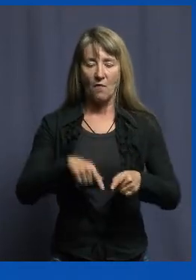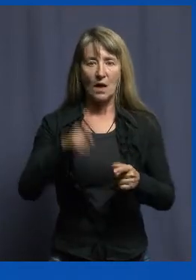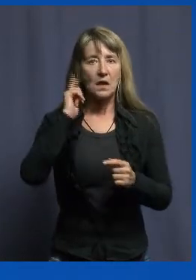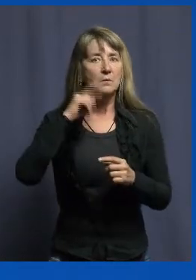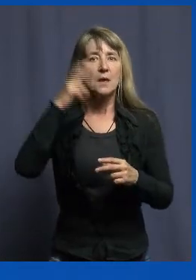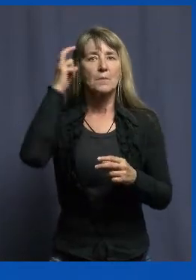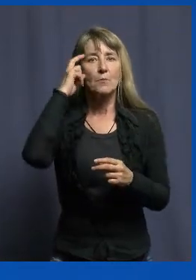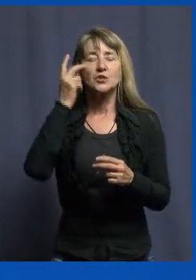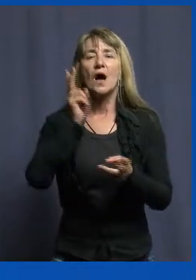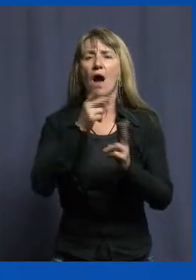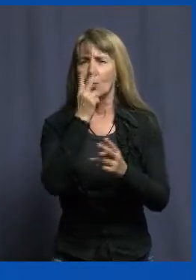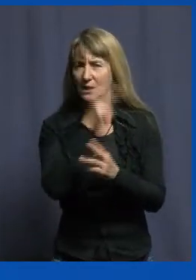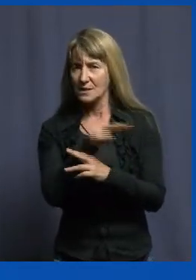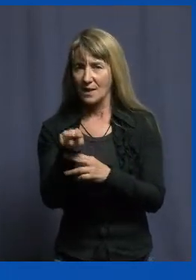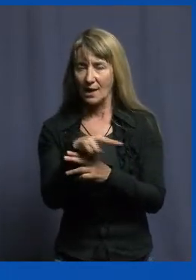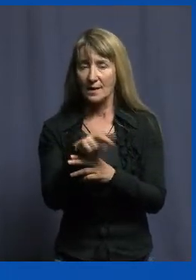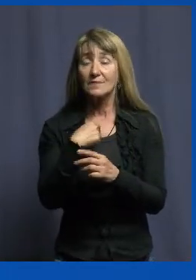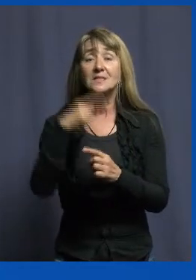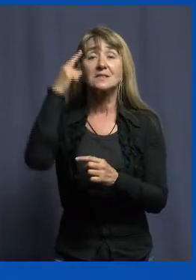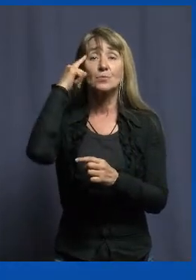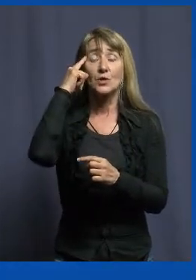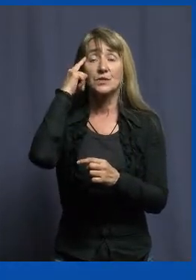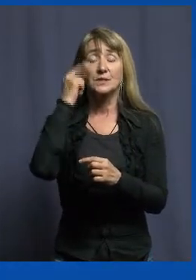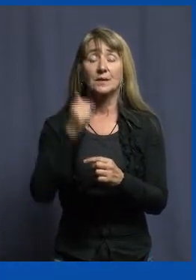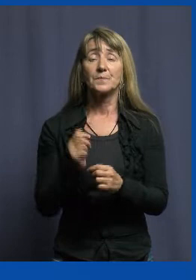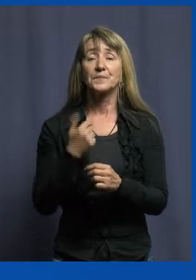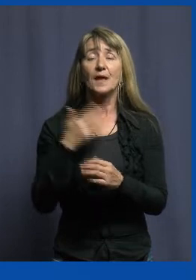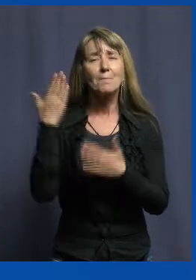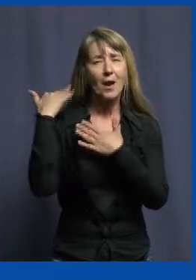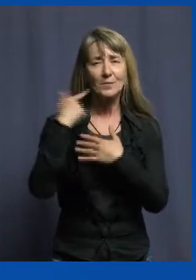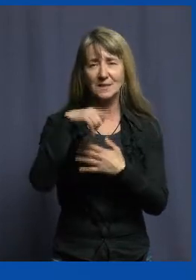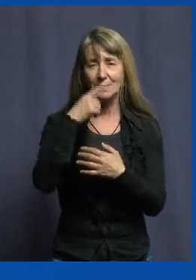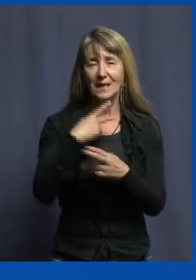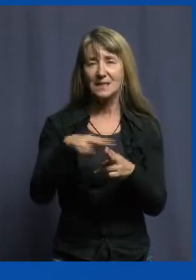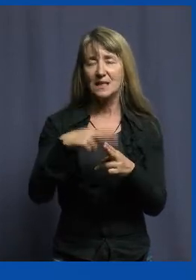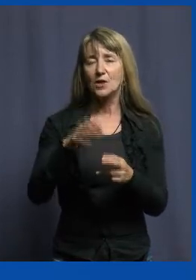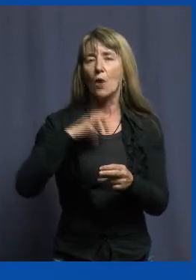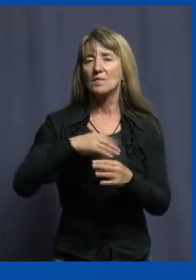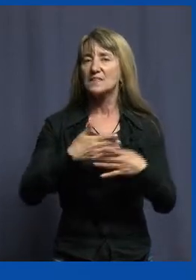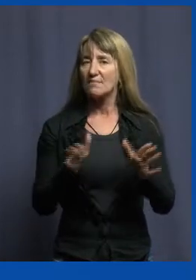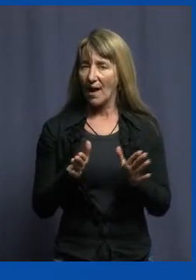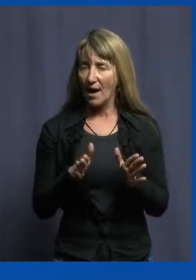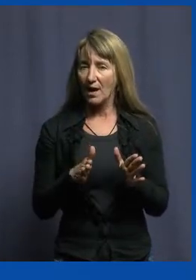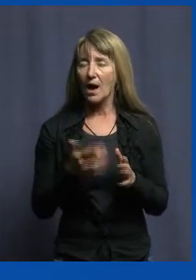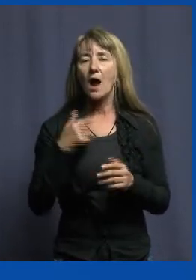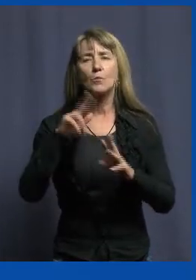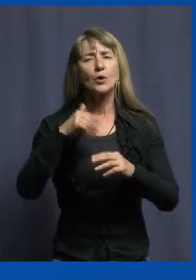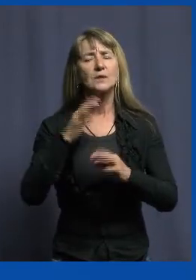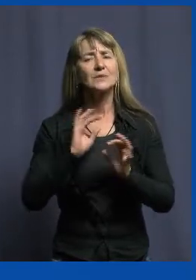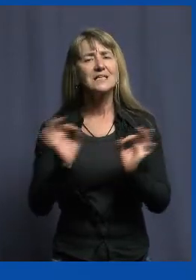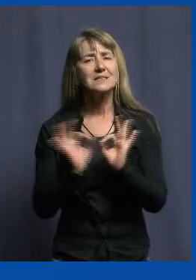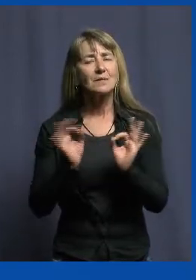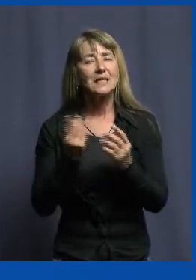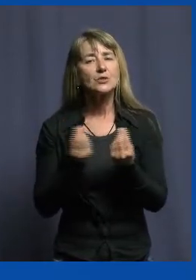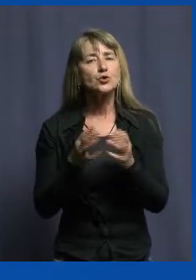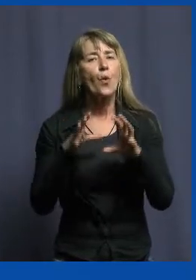izgleda. Da vas podsjetim, recimo da, malo pre sam rekao, su kreditne obaveze velike, ali morate budete spremni da se u